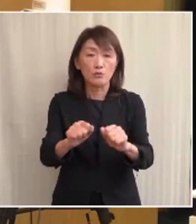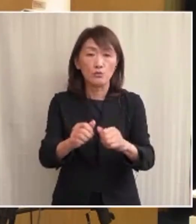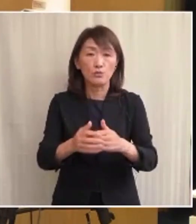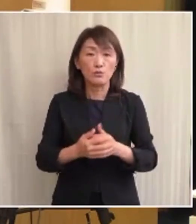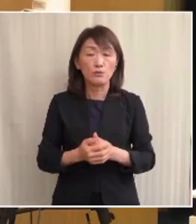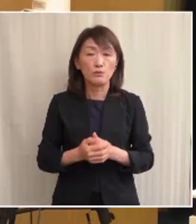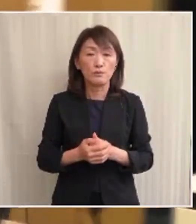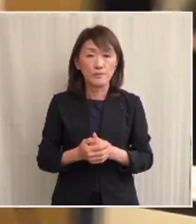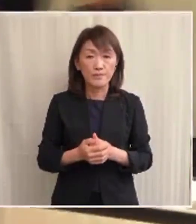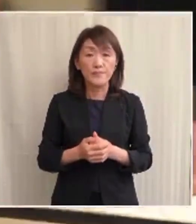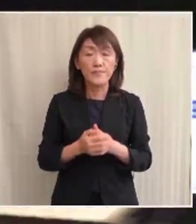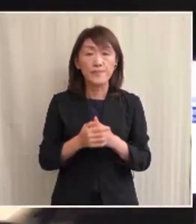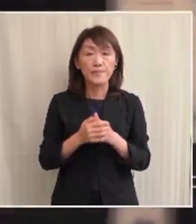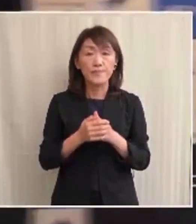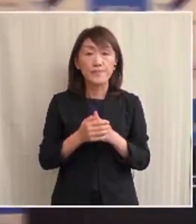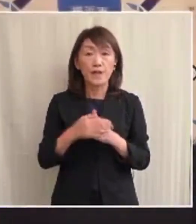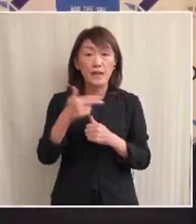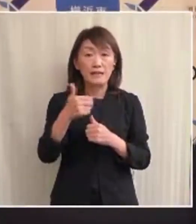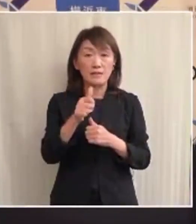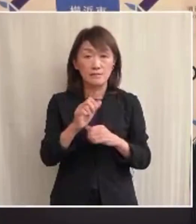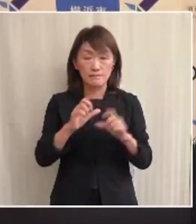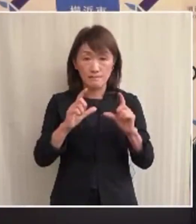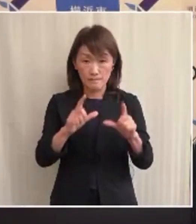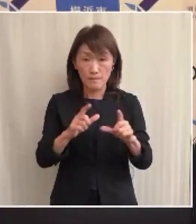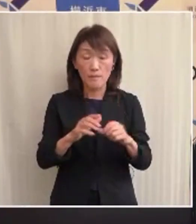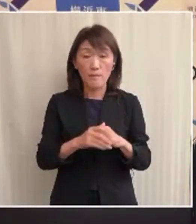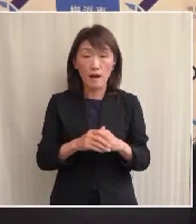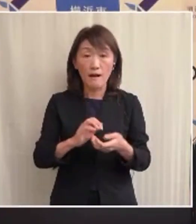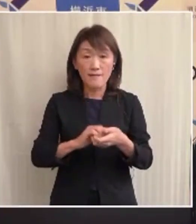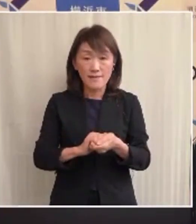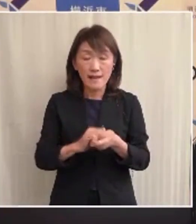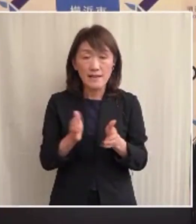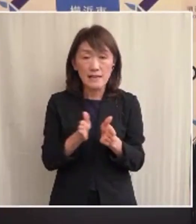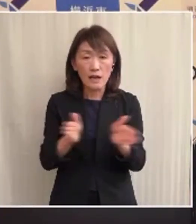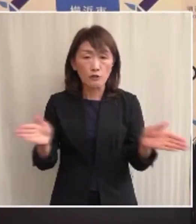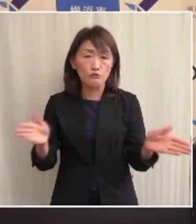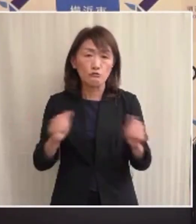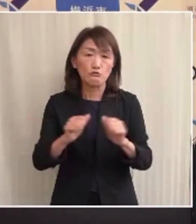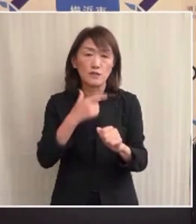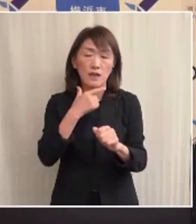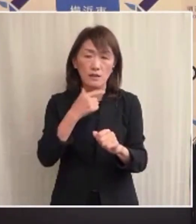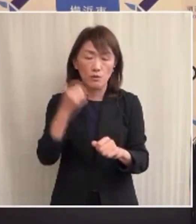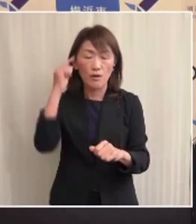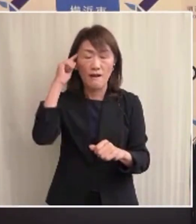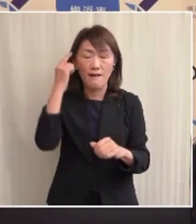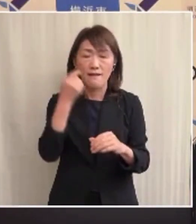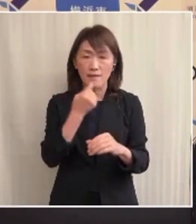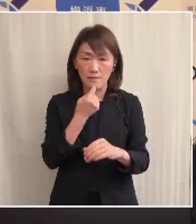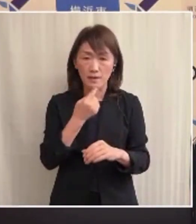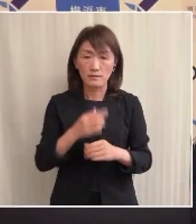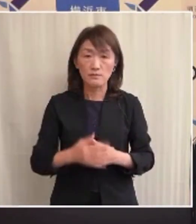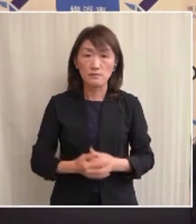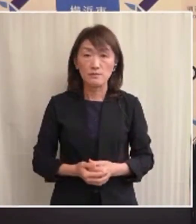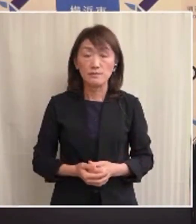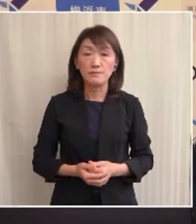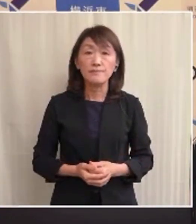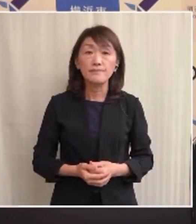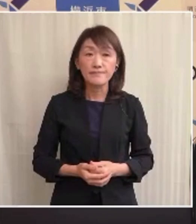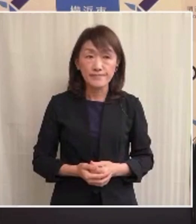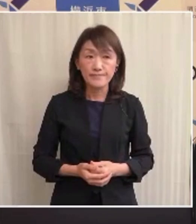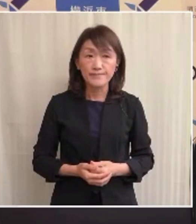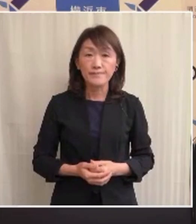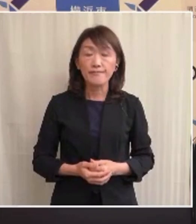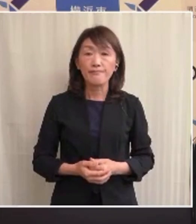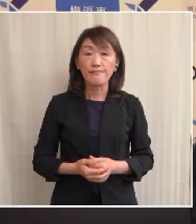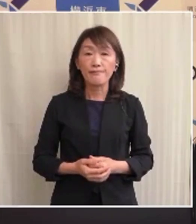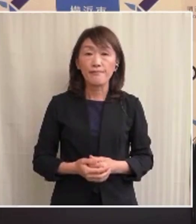ることをごもっともですので、ぜひ拡充をしていきたいというふうには考えております。はい、 よろし